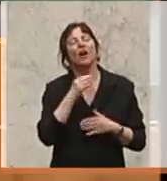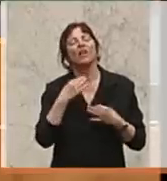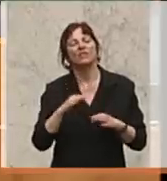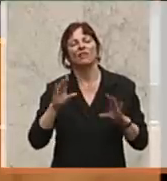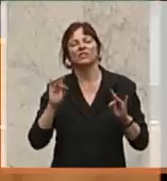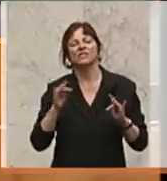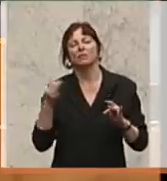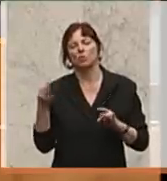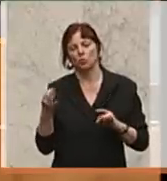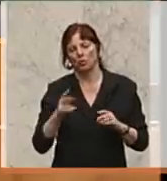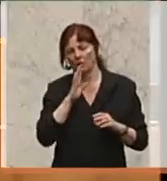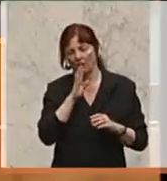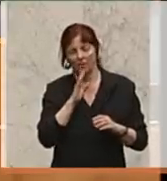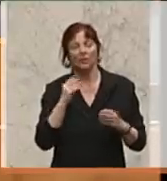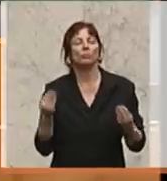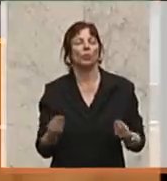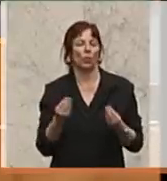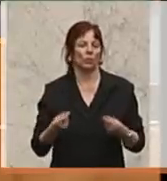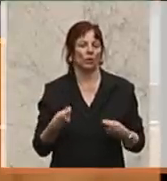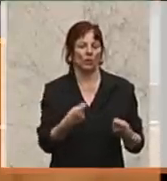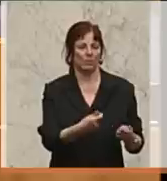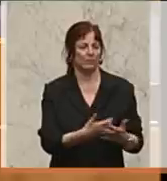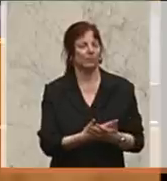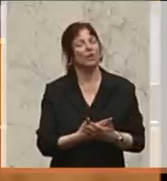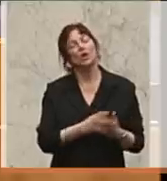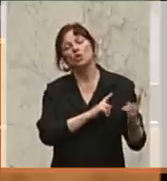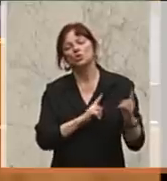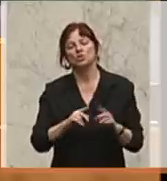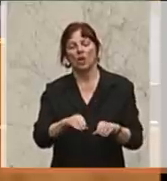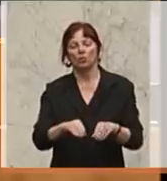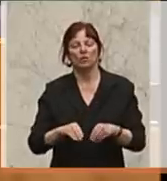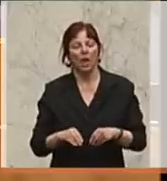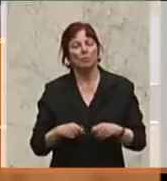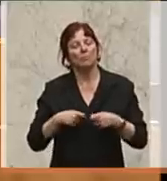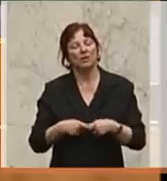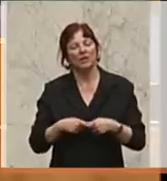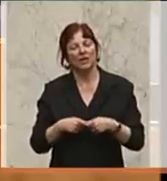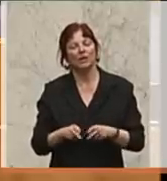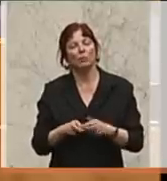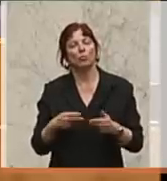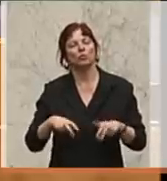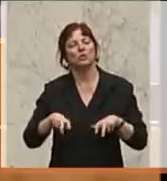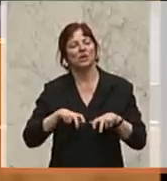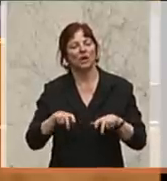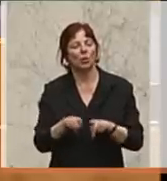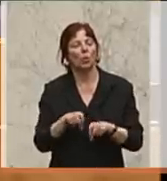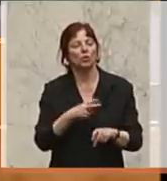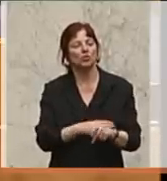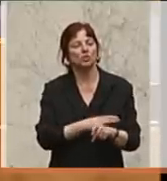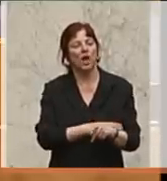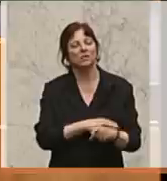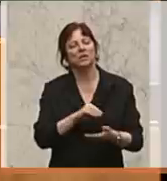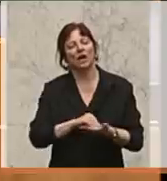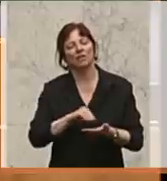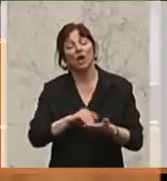von 10 Minuten zu. Stellungnahmen von Mitgliedern der Bundesregierung oder zu Wort gemeldeten Staatssekretären sollen nicht länger als